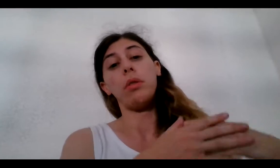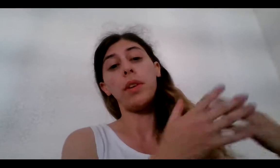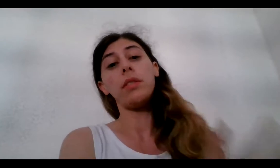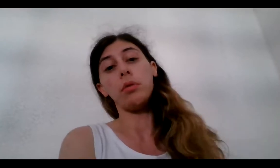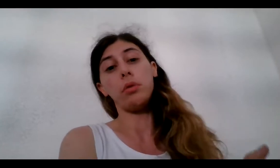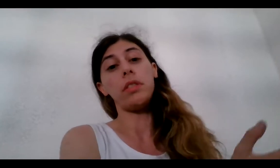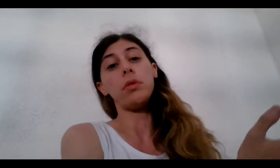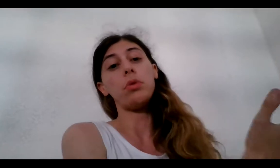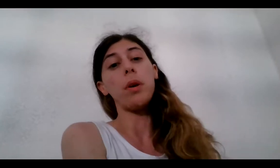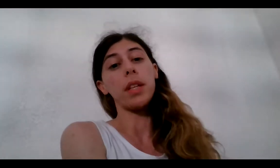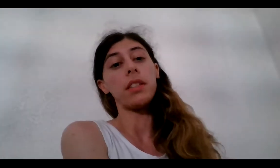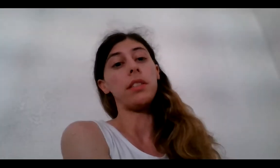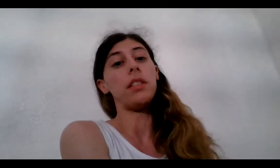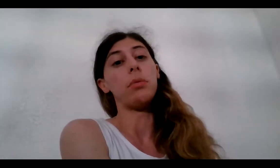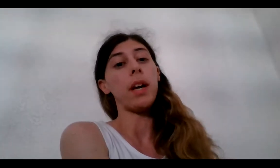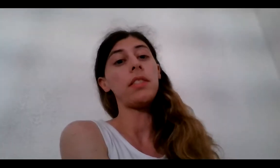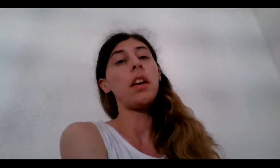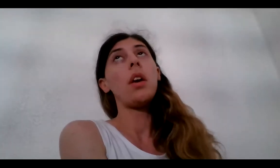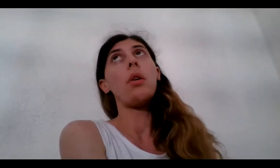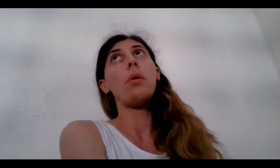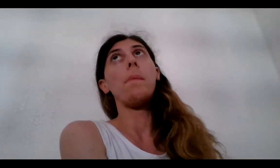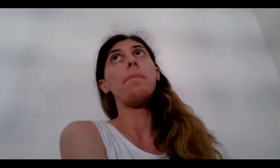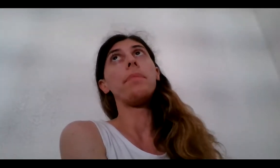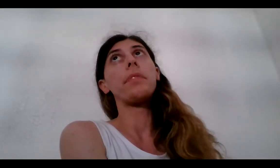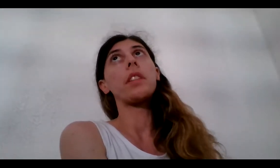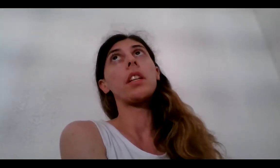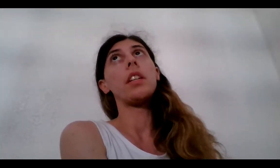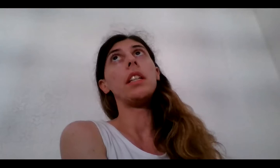que, en fait, si on comprend bien ce qui se passe,